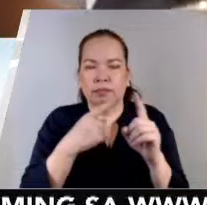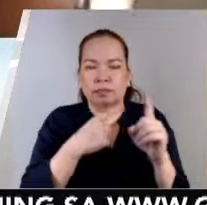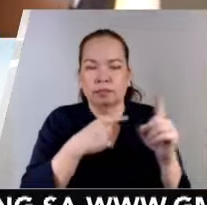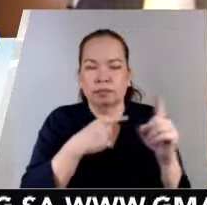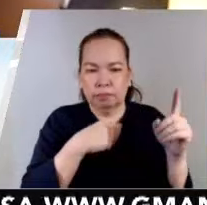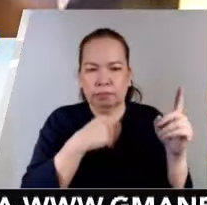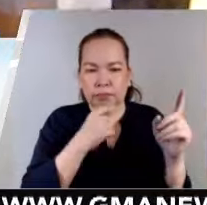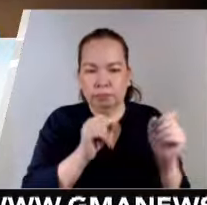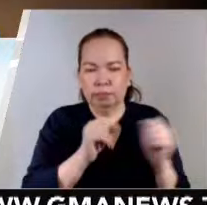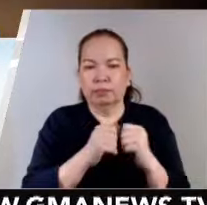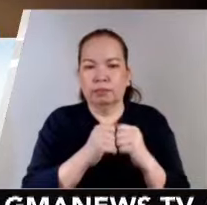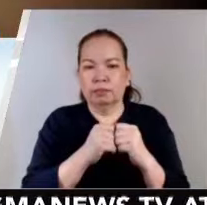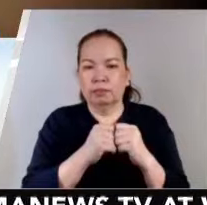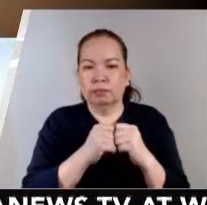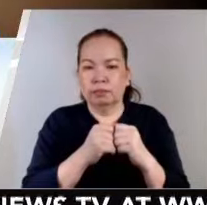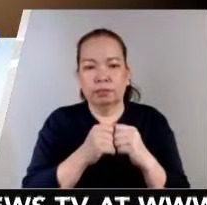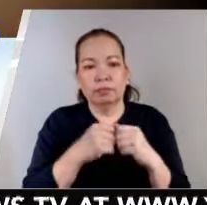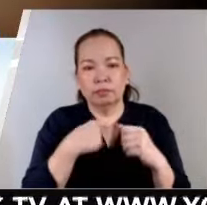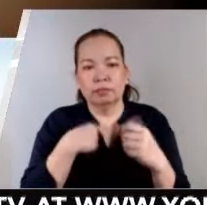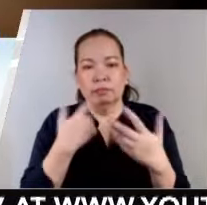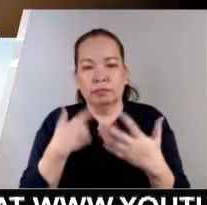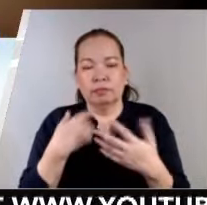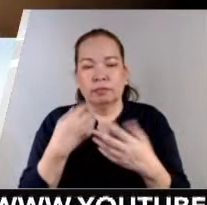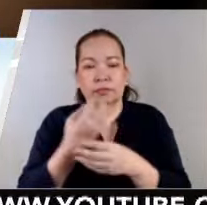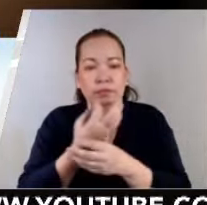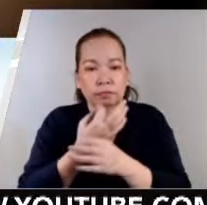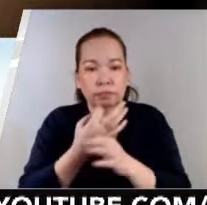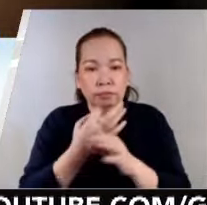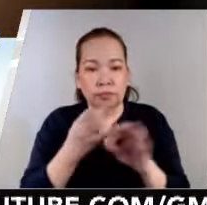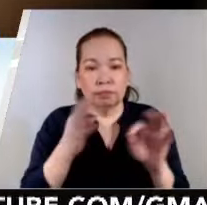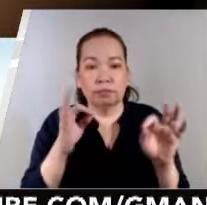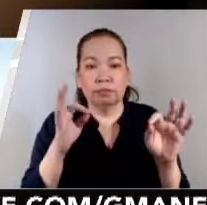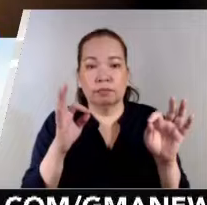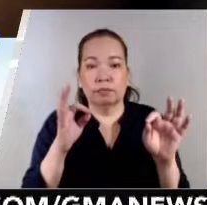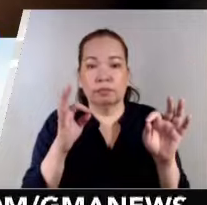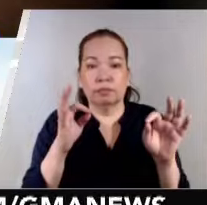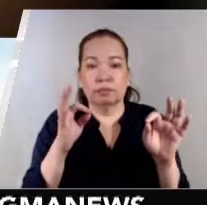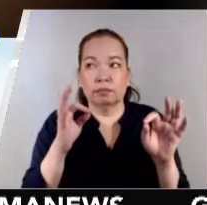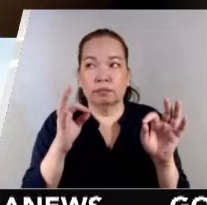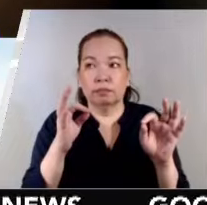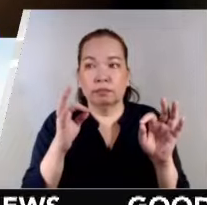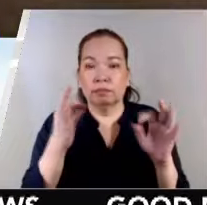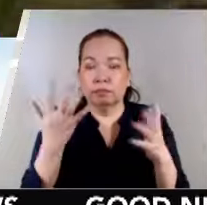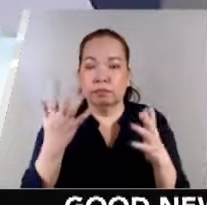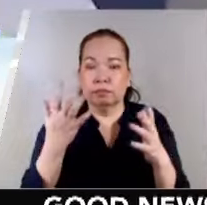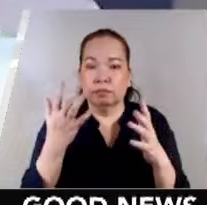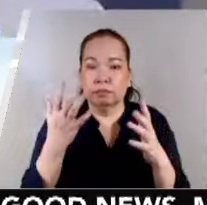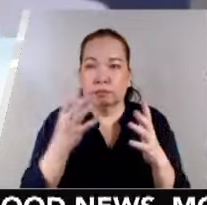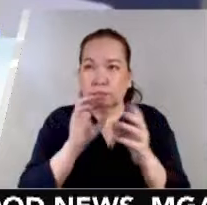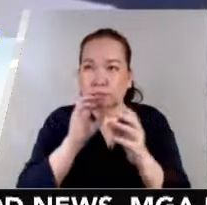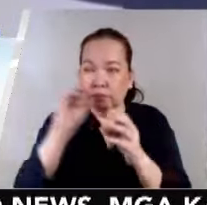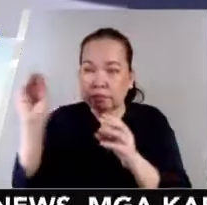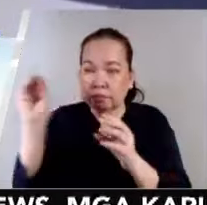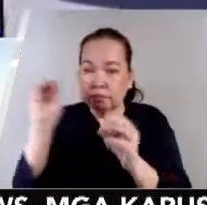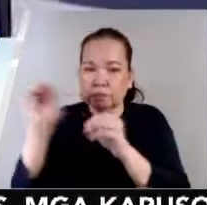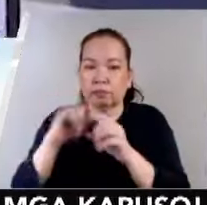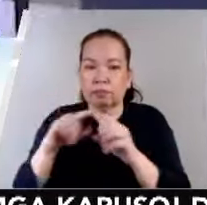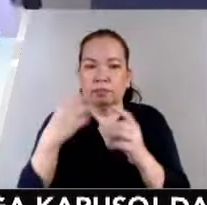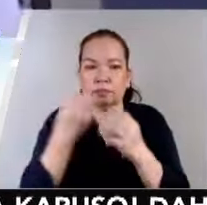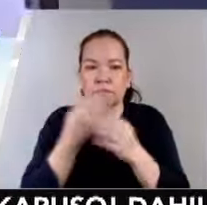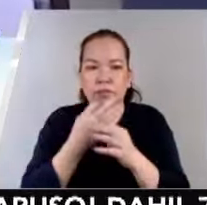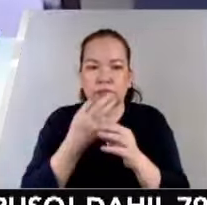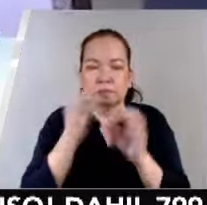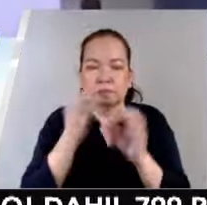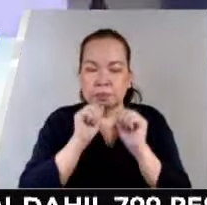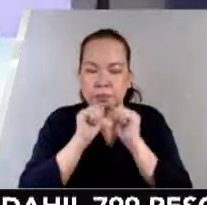cremation, magbibigay rin daw ng libreng reinterment o muling paglilibing para sa mga labi na ilegal na hinukay. Isang misa naman ang inialay